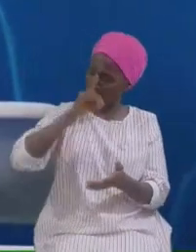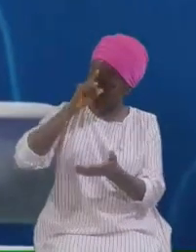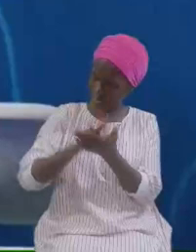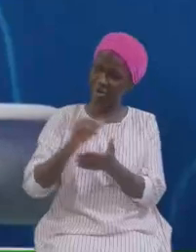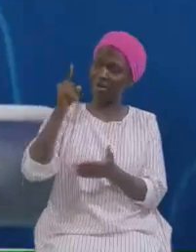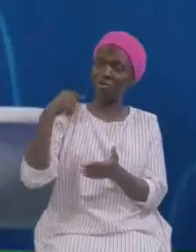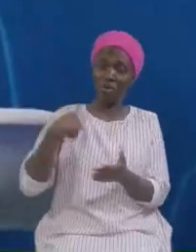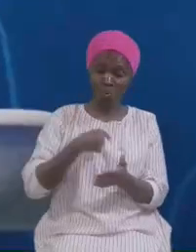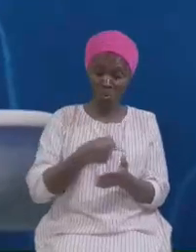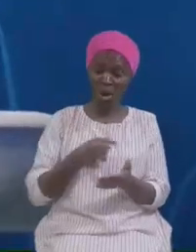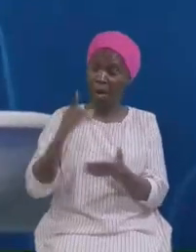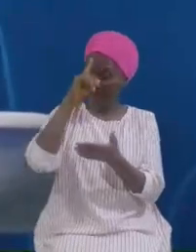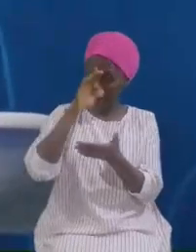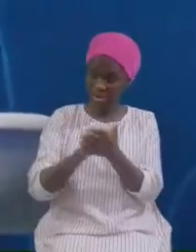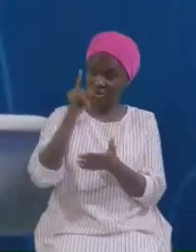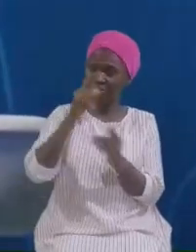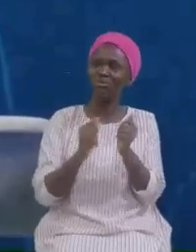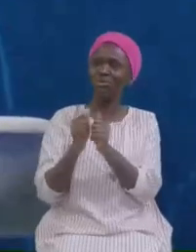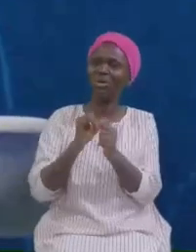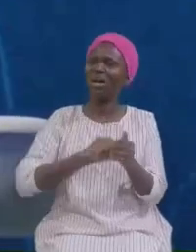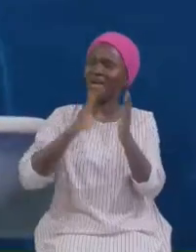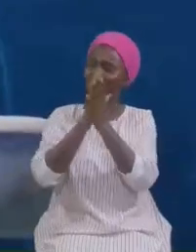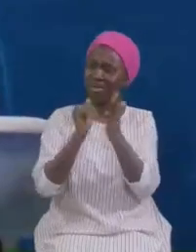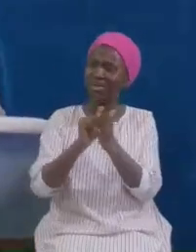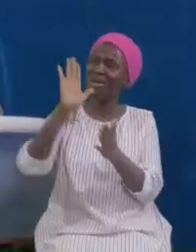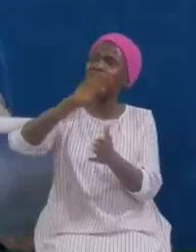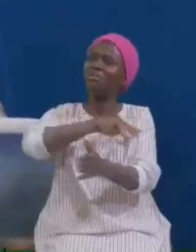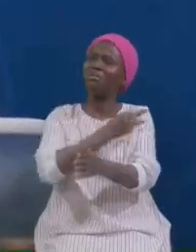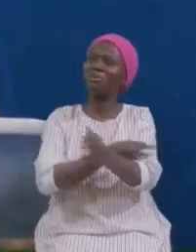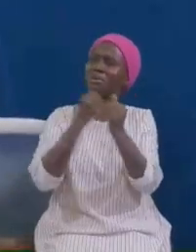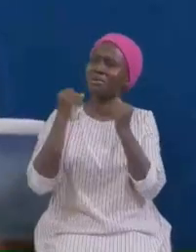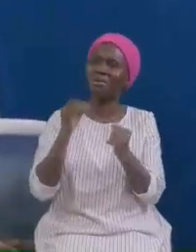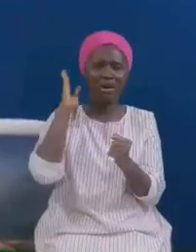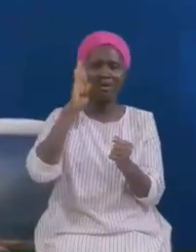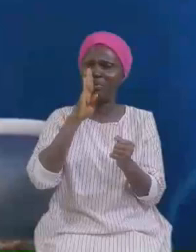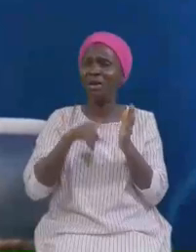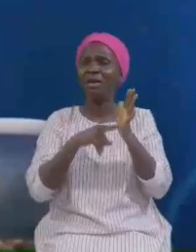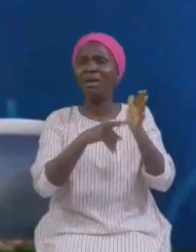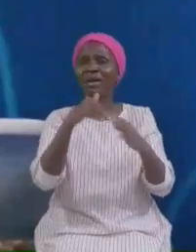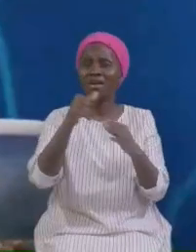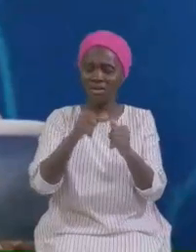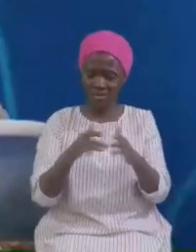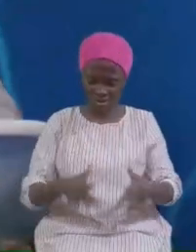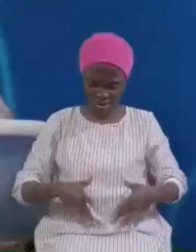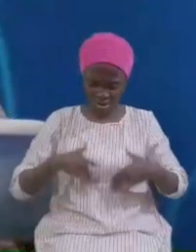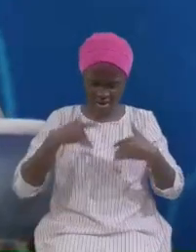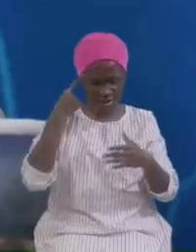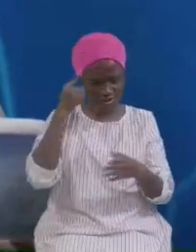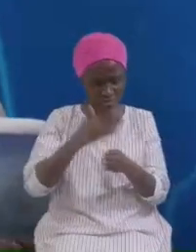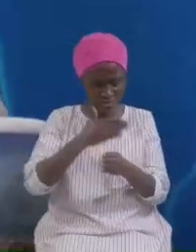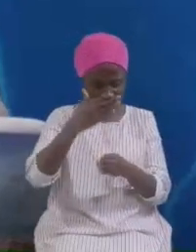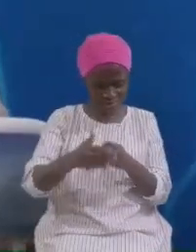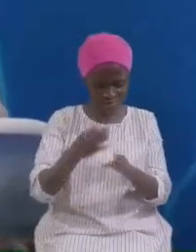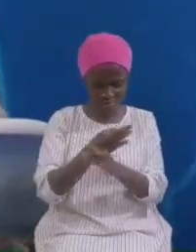toi ensemble. Et je prie que ta grande puissance soit manifestée dans chaque vie pour la